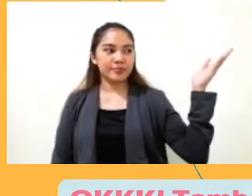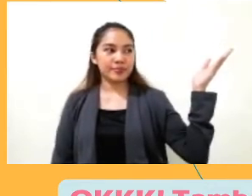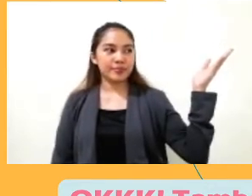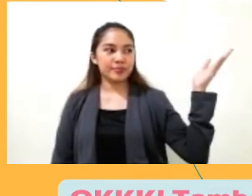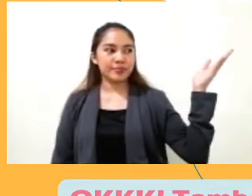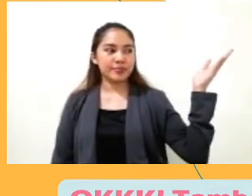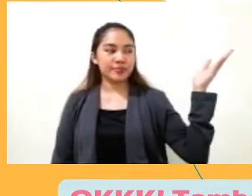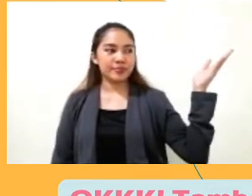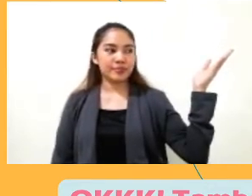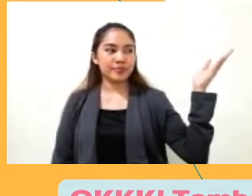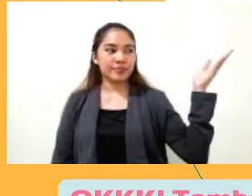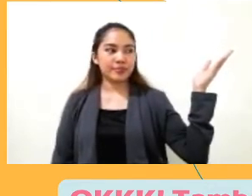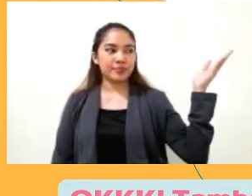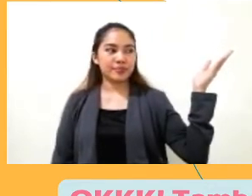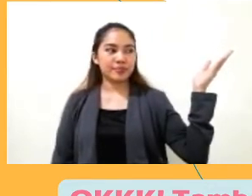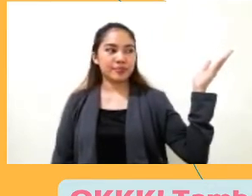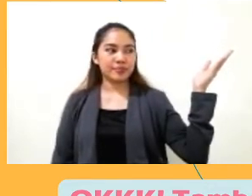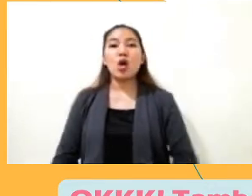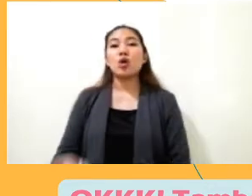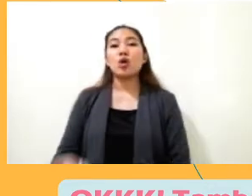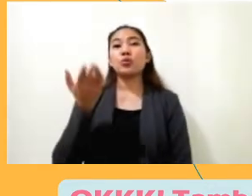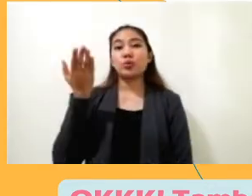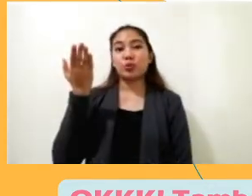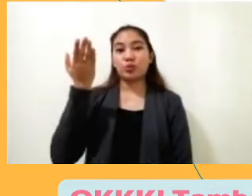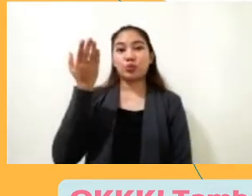Ikaw ay maganda.